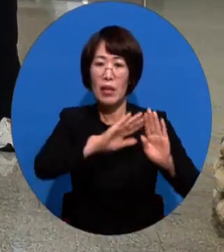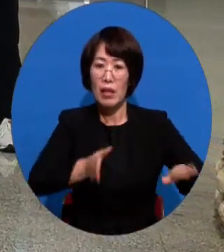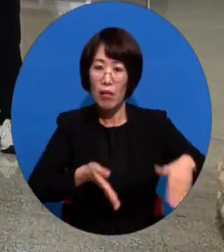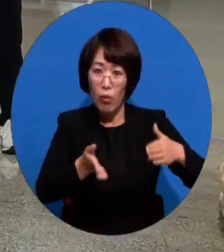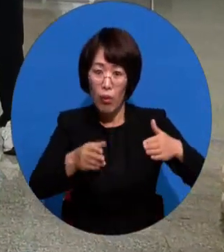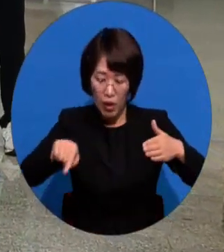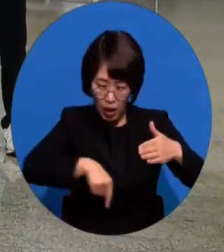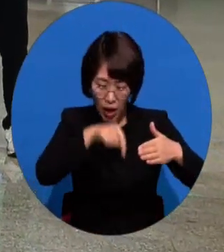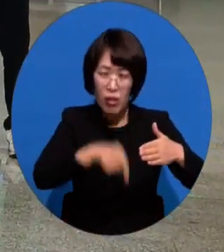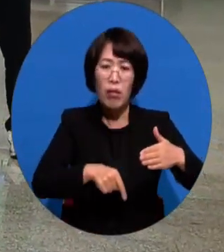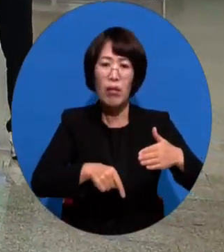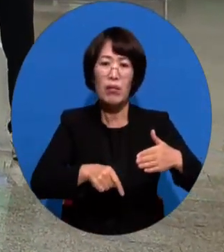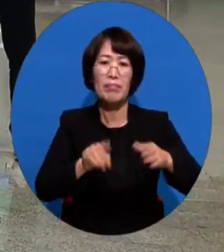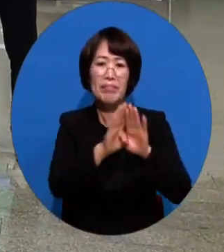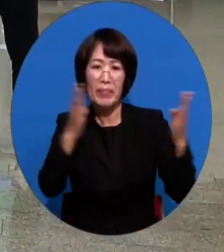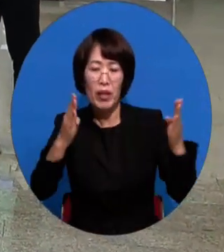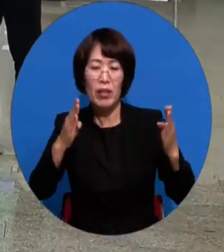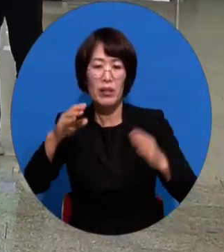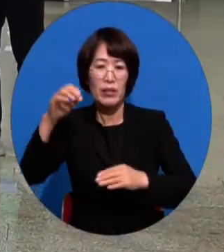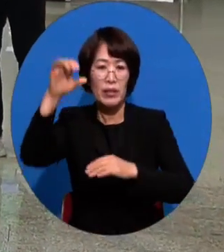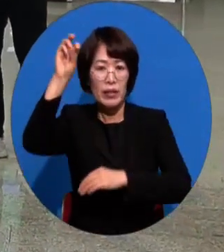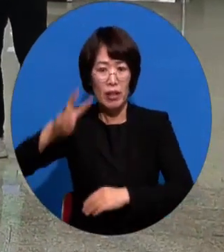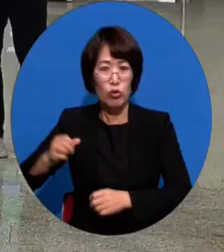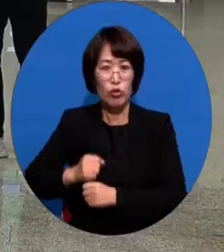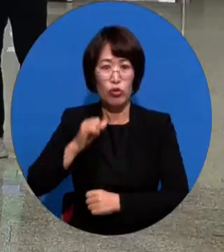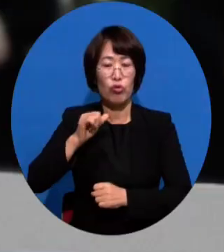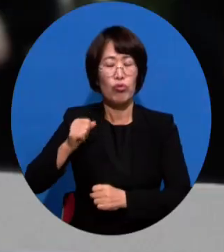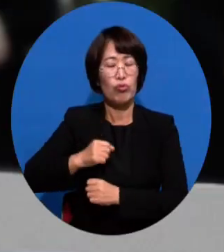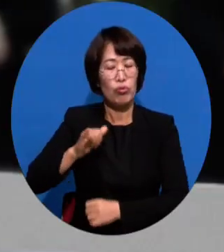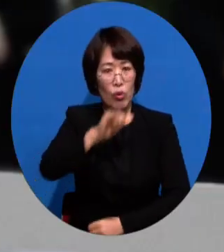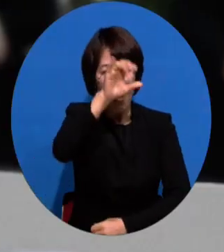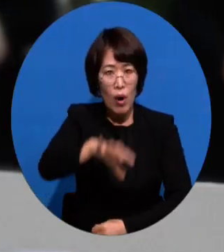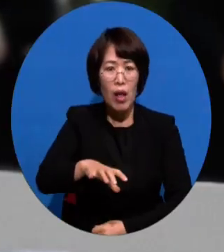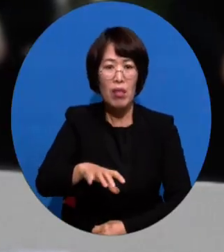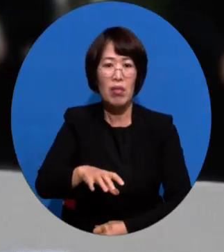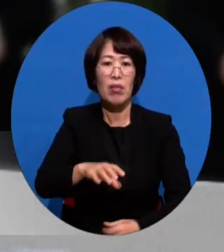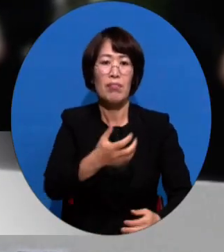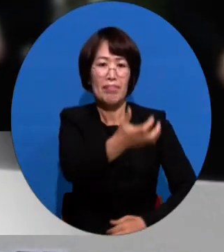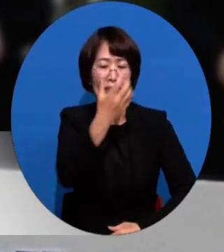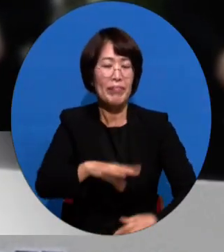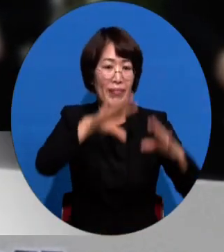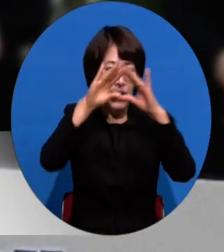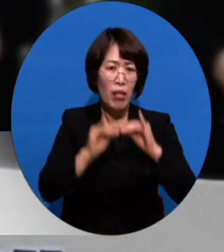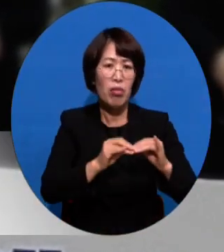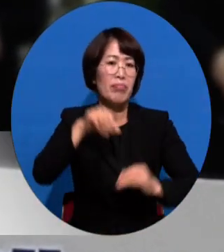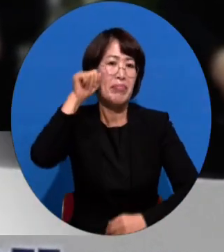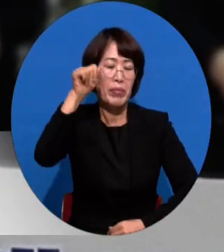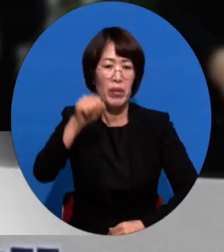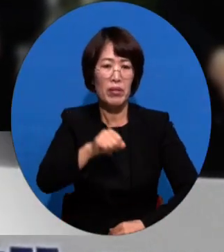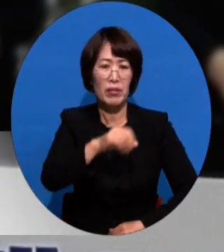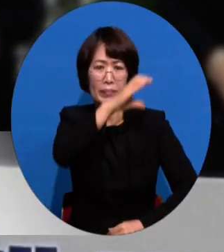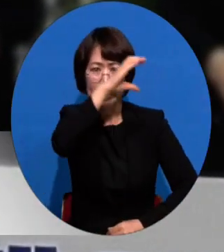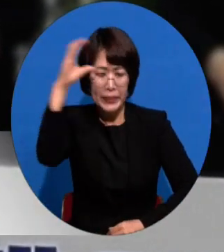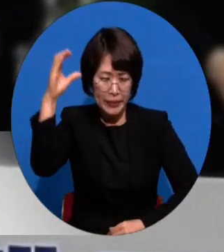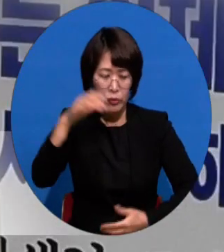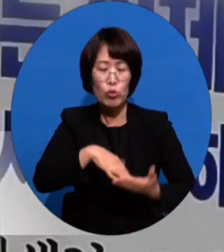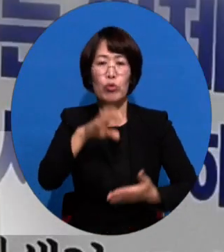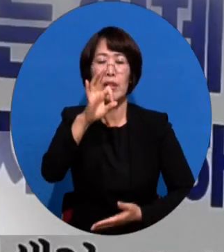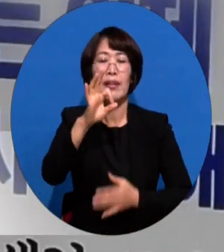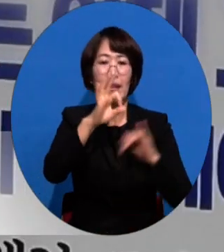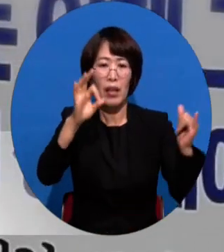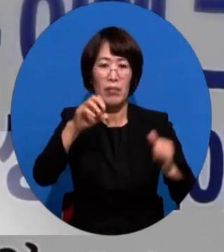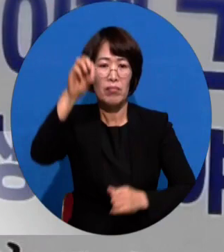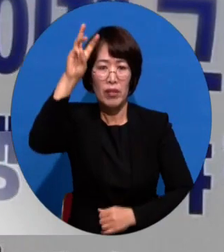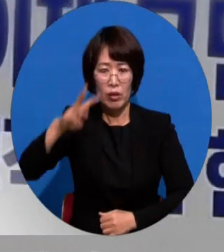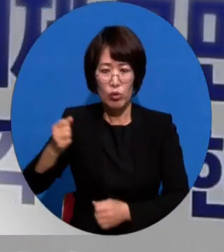전남도청 로비에서 열린 광주 군공항 무안 이전 찬성 집회. 집회가 금지된 청사 내에서 현수막을 편 10여 명은